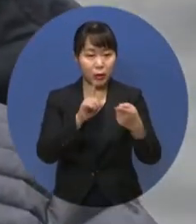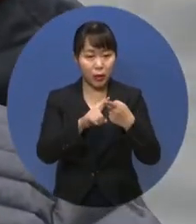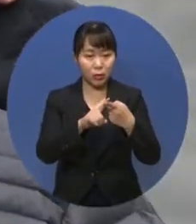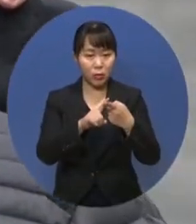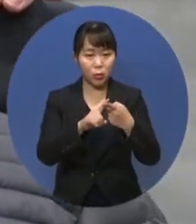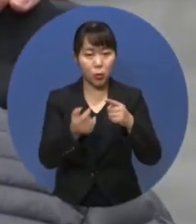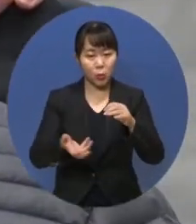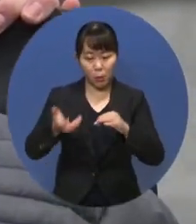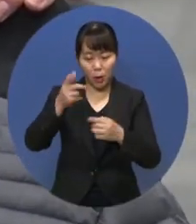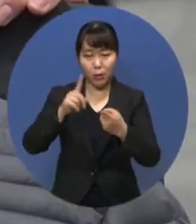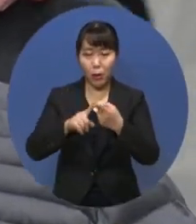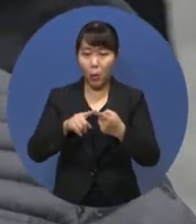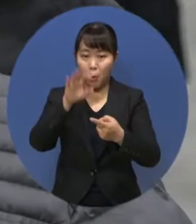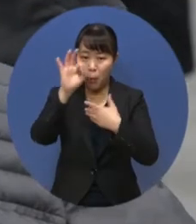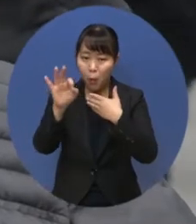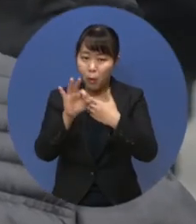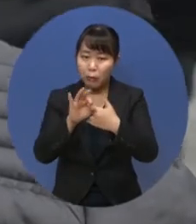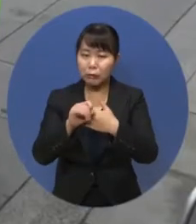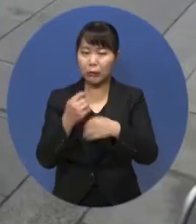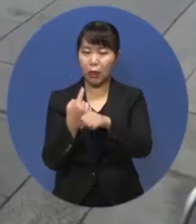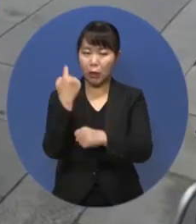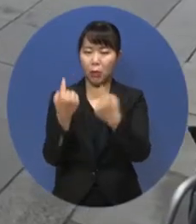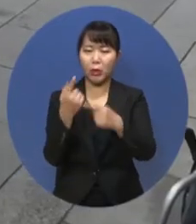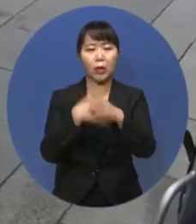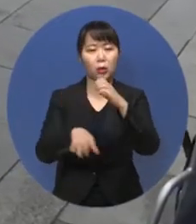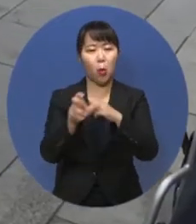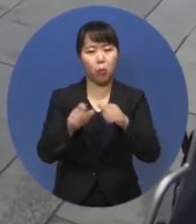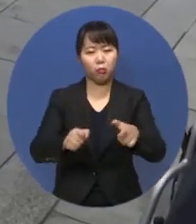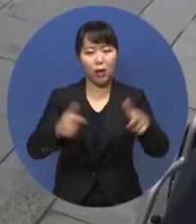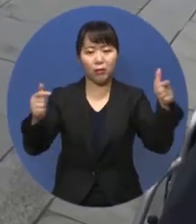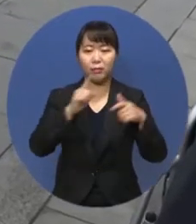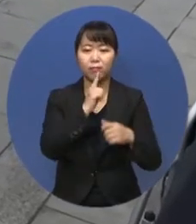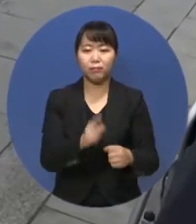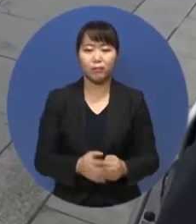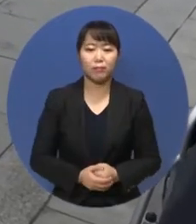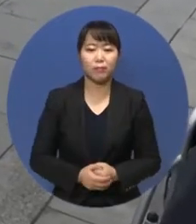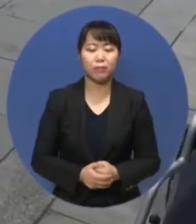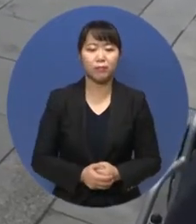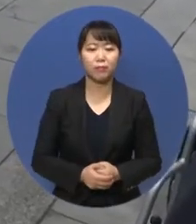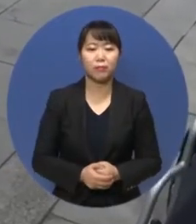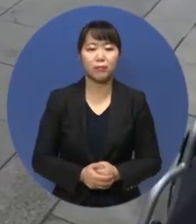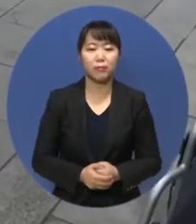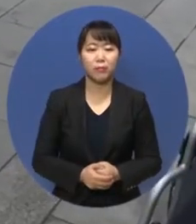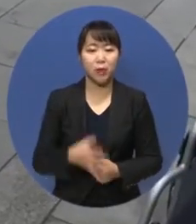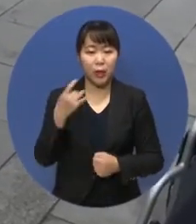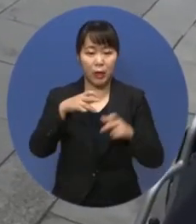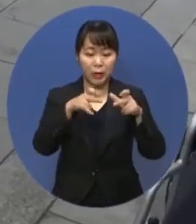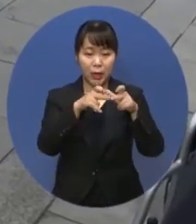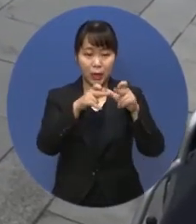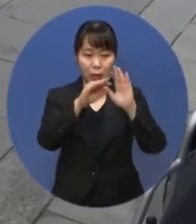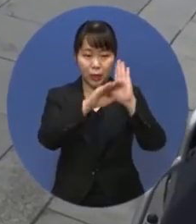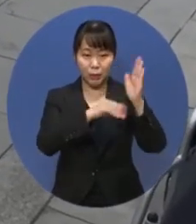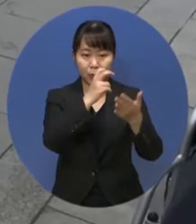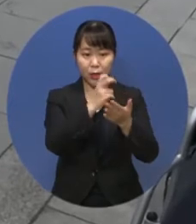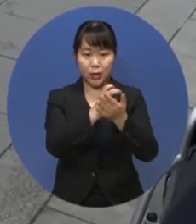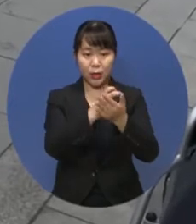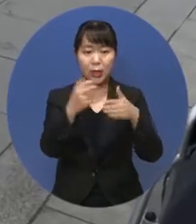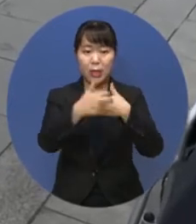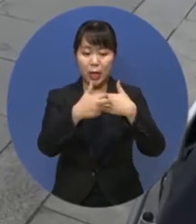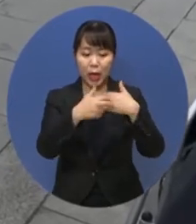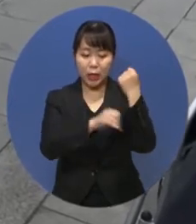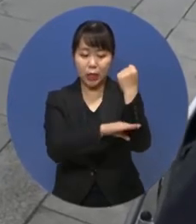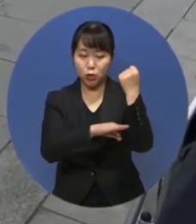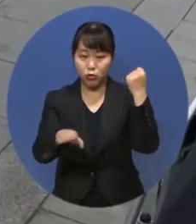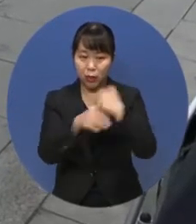조정 비율은 오히려 전년보다 늘어난 것으로 확인됐습니다. 기존 장애 등급제는 의학적